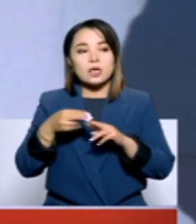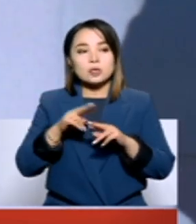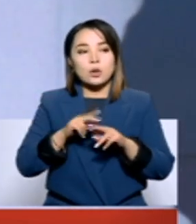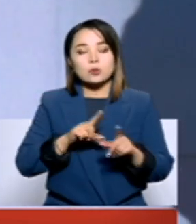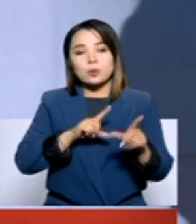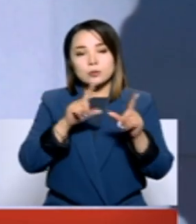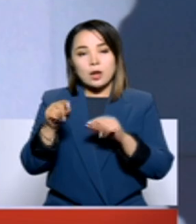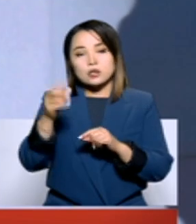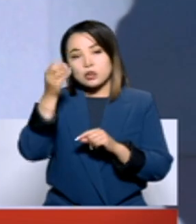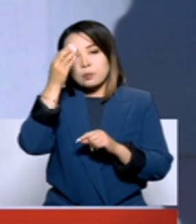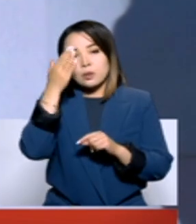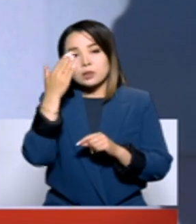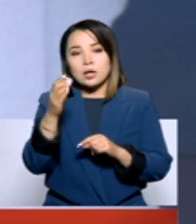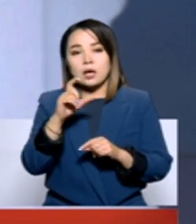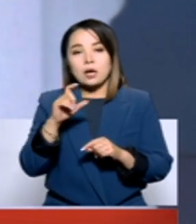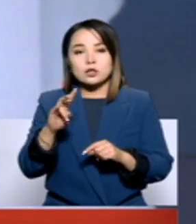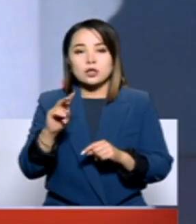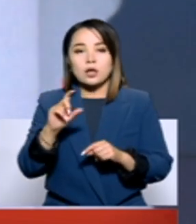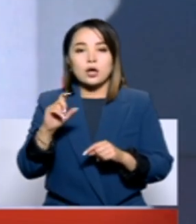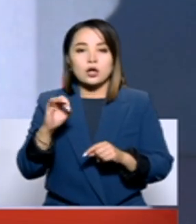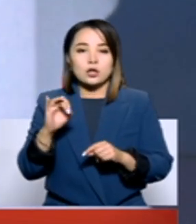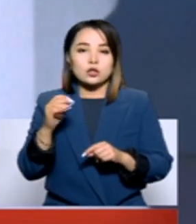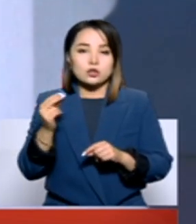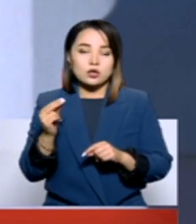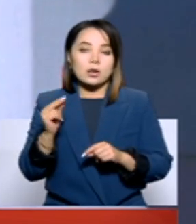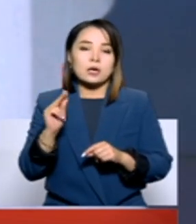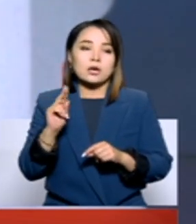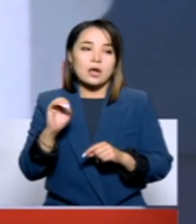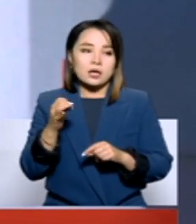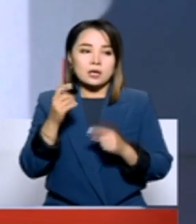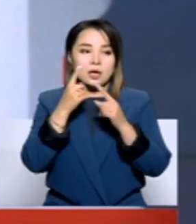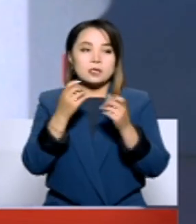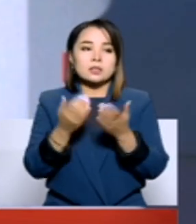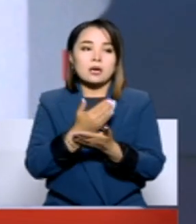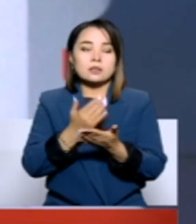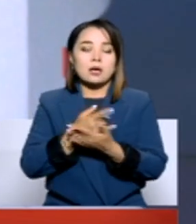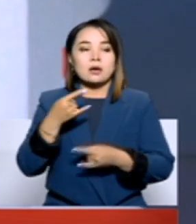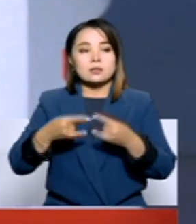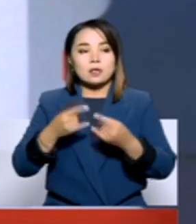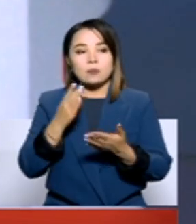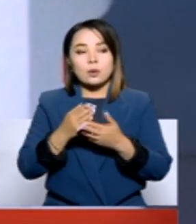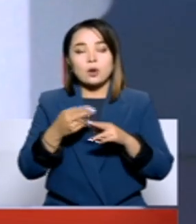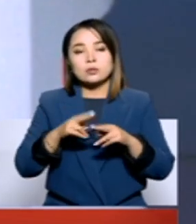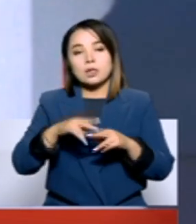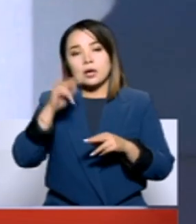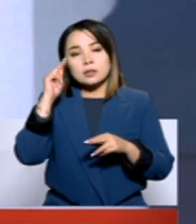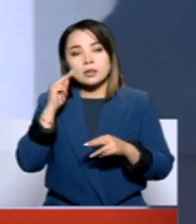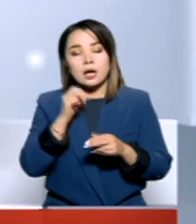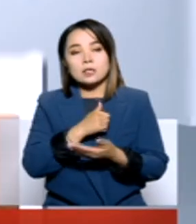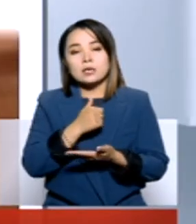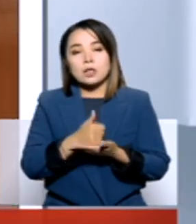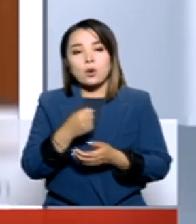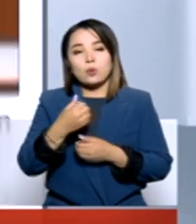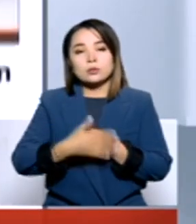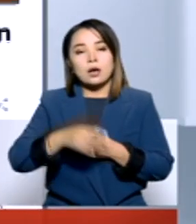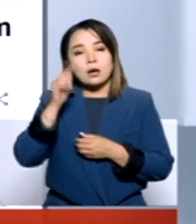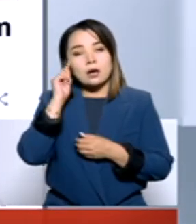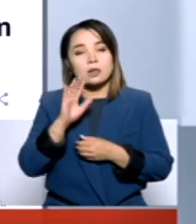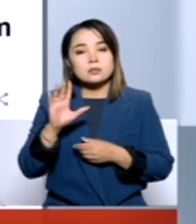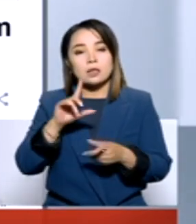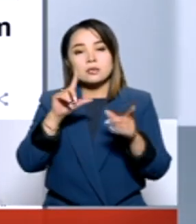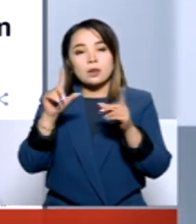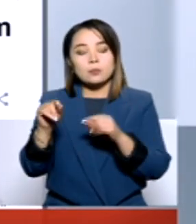жөнінде Жапонияның NHK телекомпаниясы хабар таратты. Оның дерегінше, Қытай лидерінің Орталық Азияға